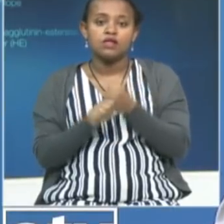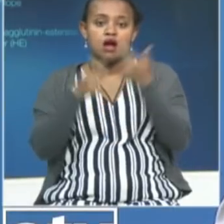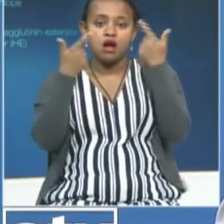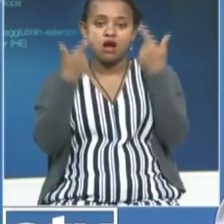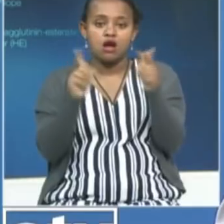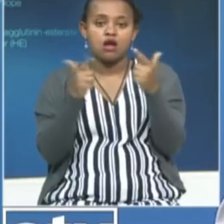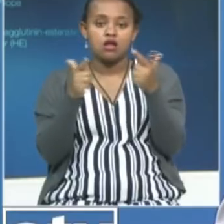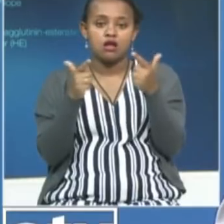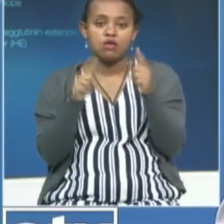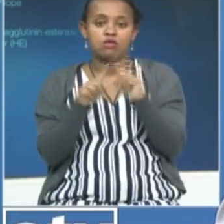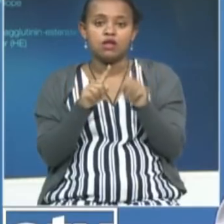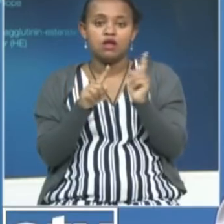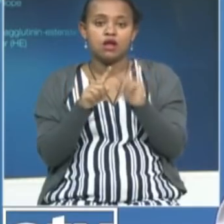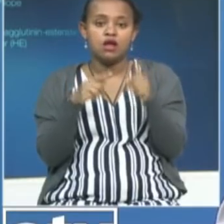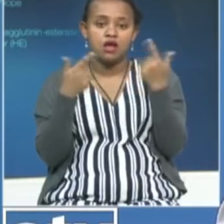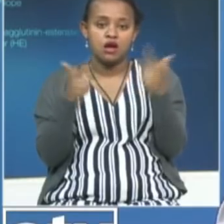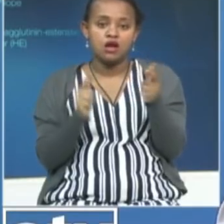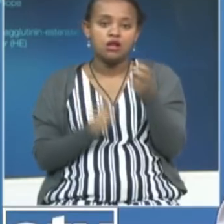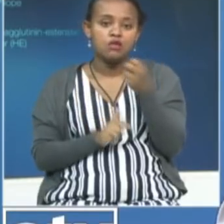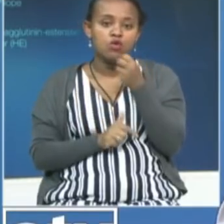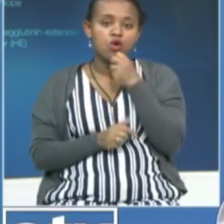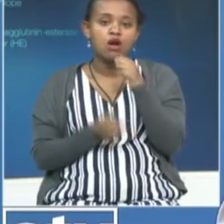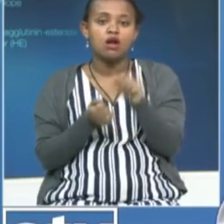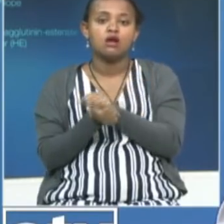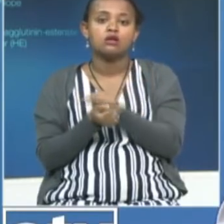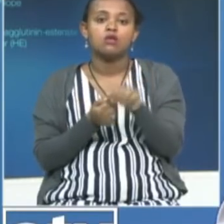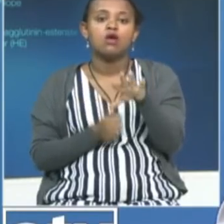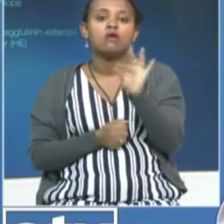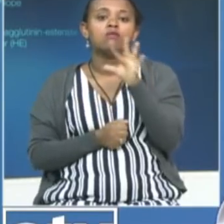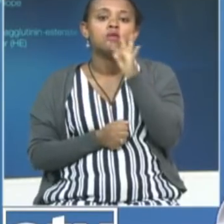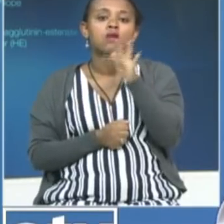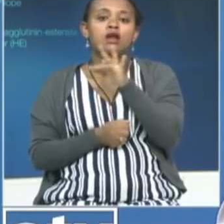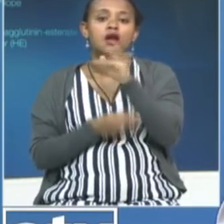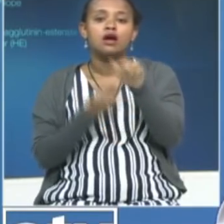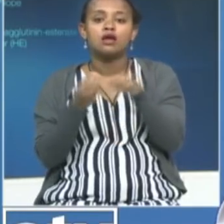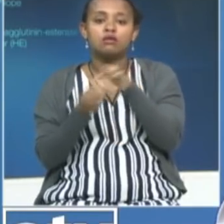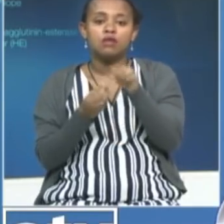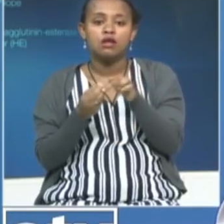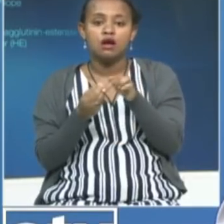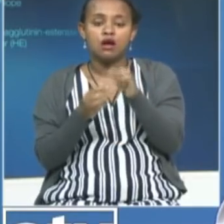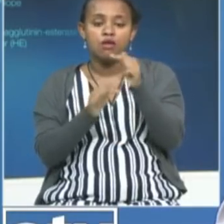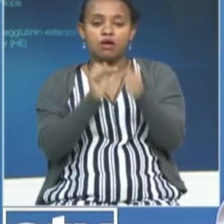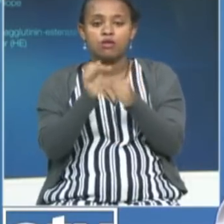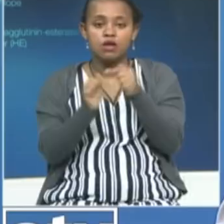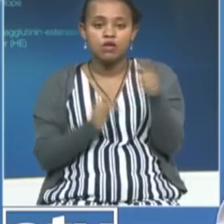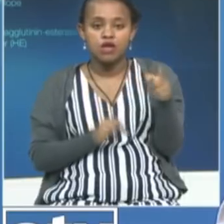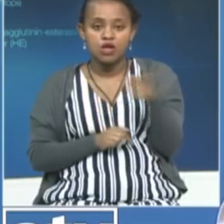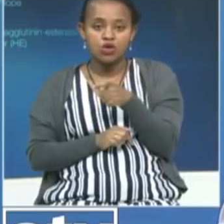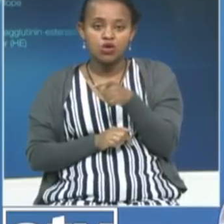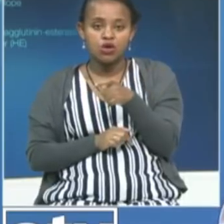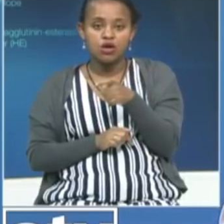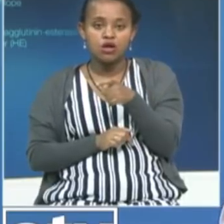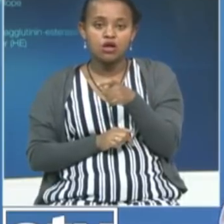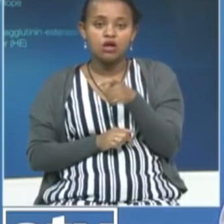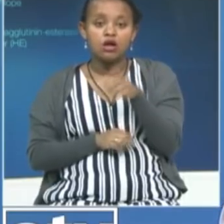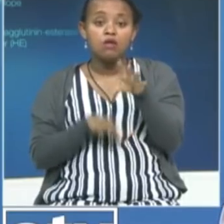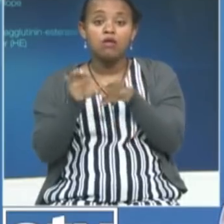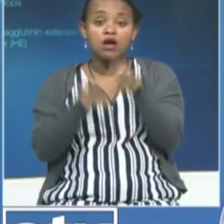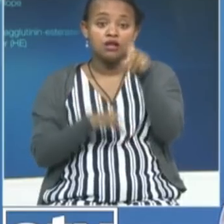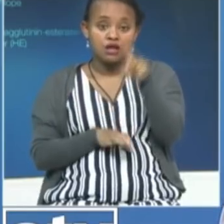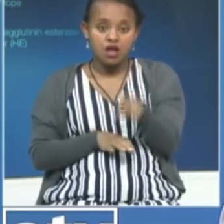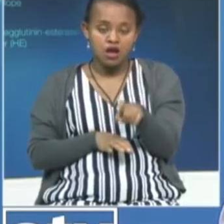አጋጣሚም በተለያየ አጋጣሚ ውሃና ሳሙና በማናገኝበት አካባቢ የምንሄድ ከሆነ ማድረግ